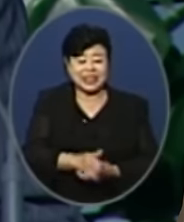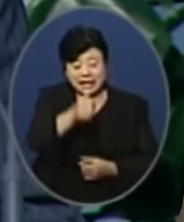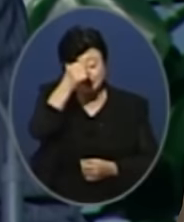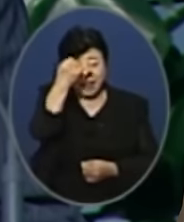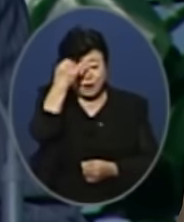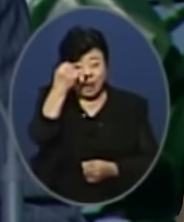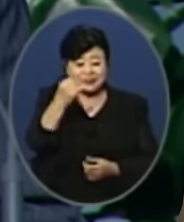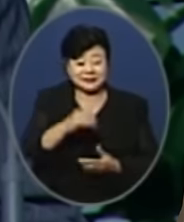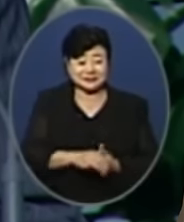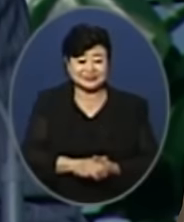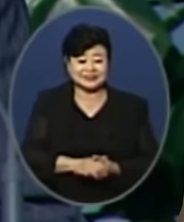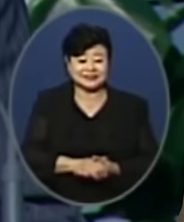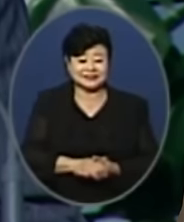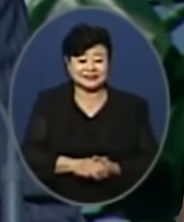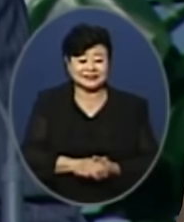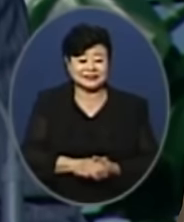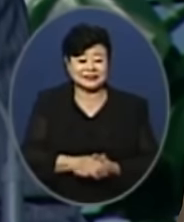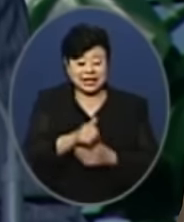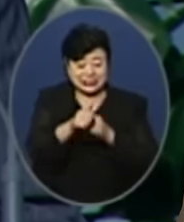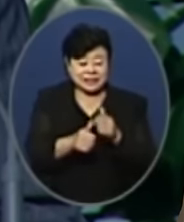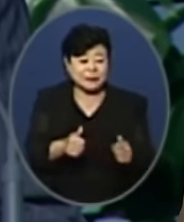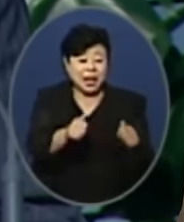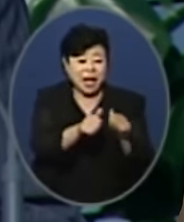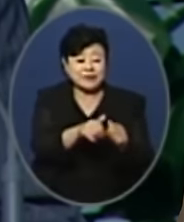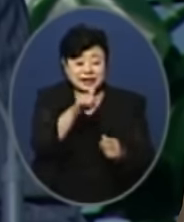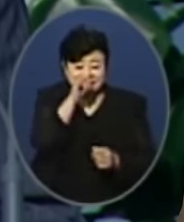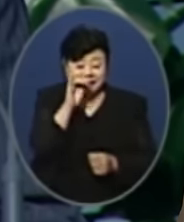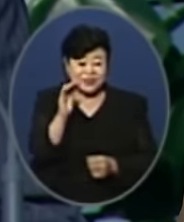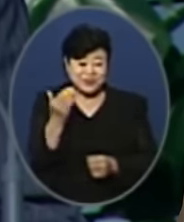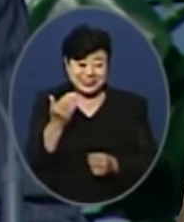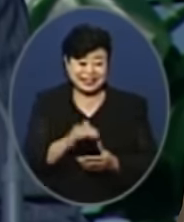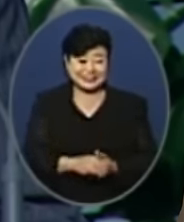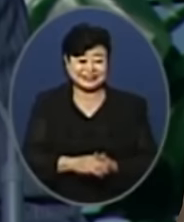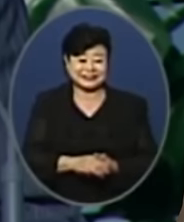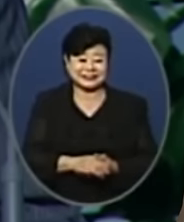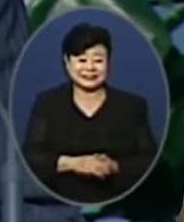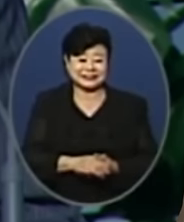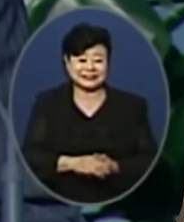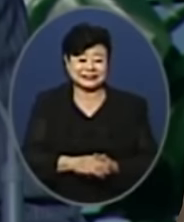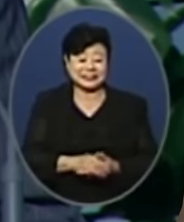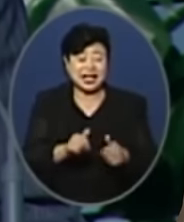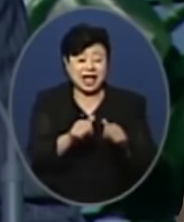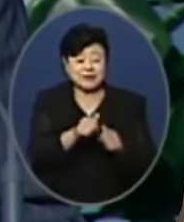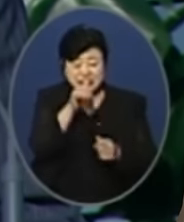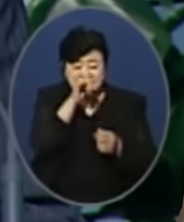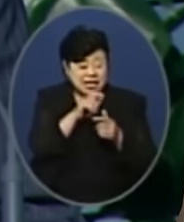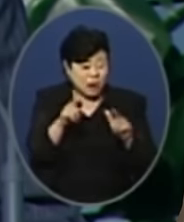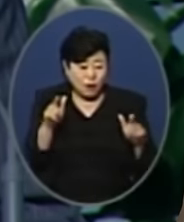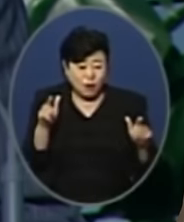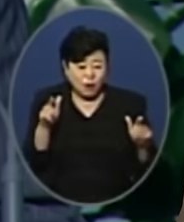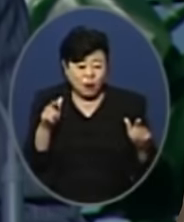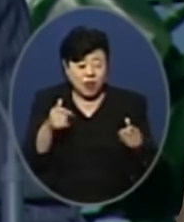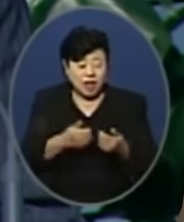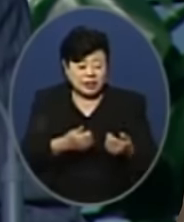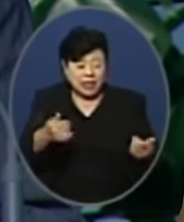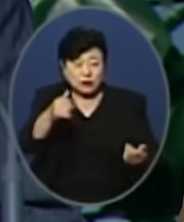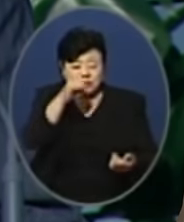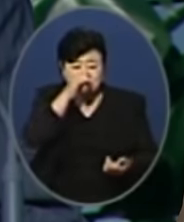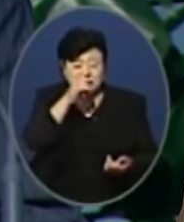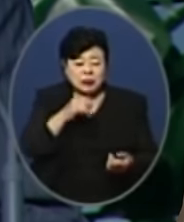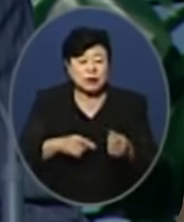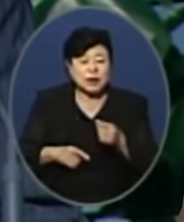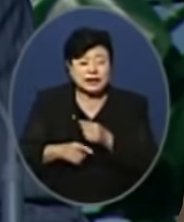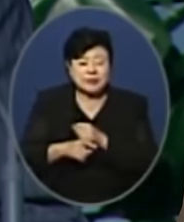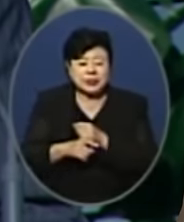아담과 하와는 하나님이 함께 있으라고 했는데 그들이 함께 있지 않고 따로따로 놀았습니다.